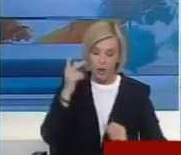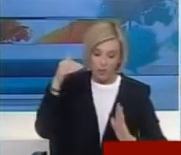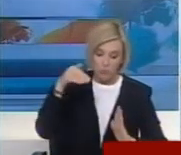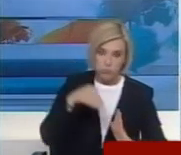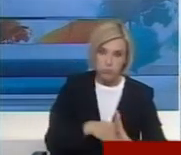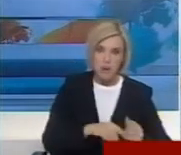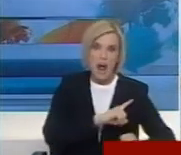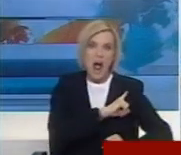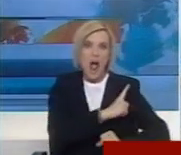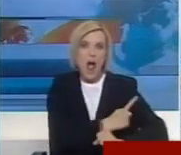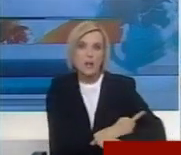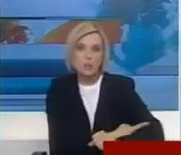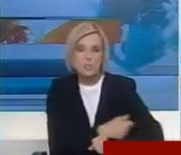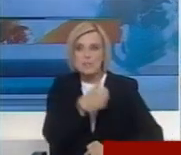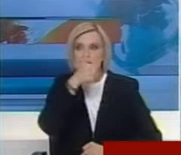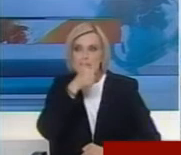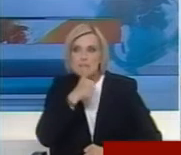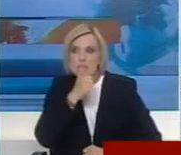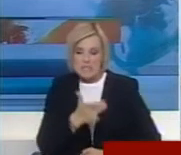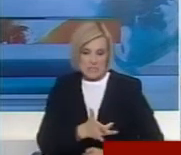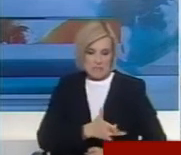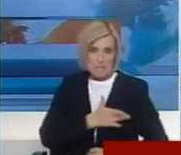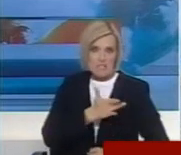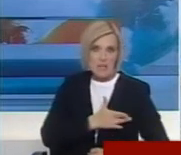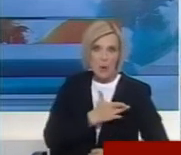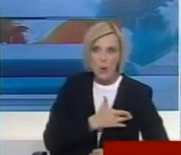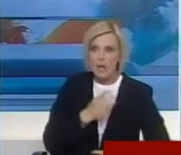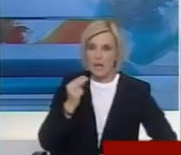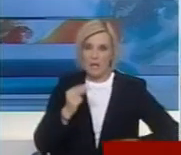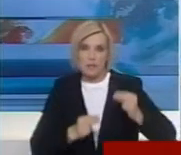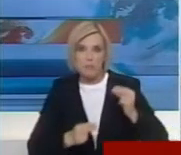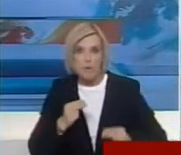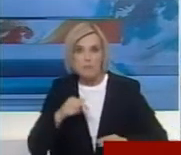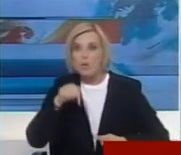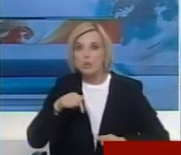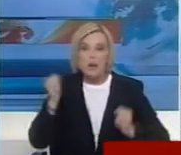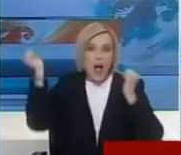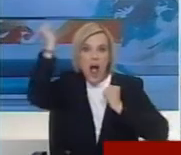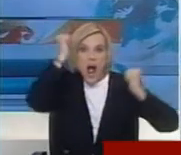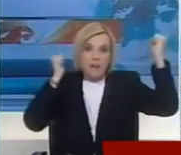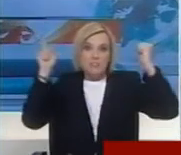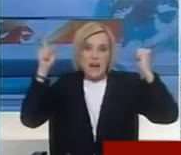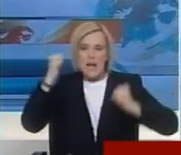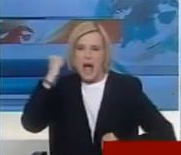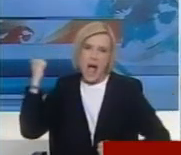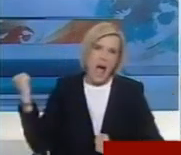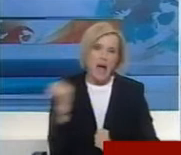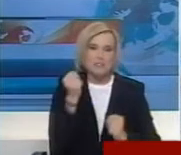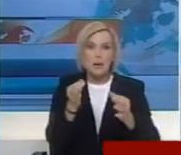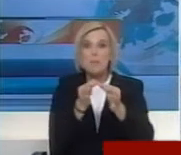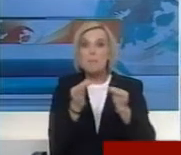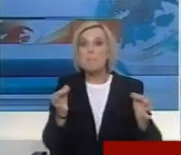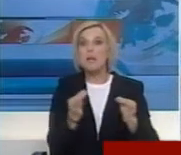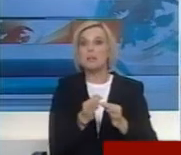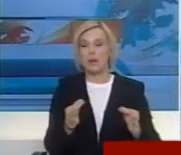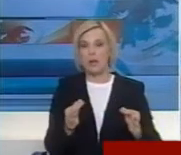και οι αντοχές μας δοκιμάζονται. Η Αυστραλία υιοθετεί αυστηρά μέτρα περιορισμού. Πολλές χώρες στενάζουν.